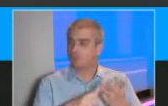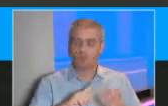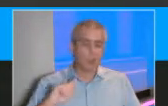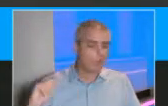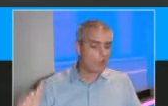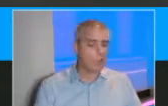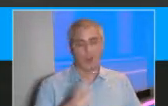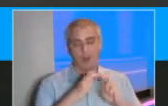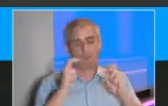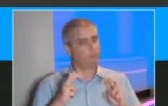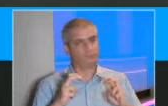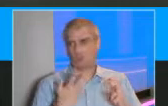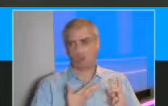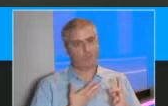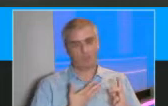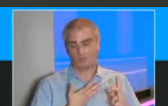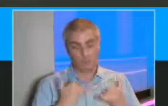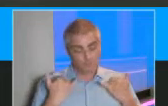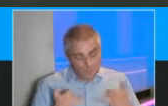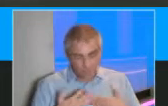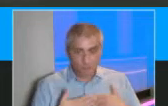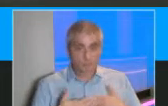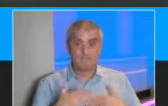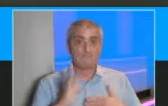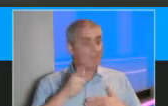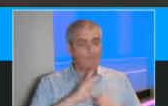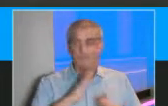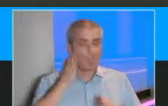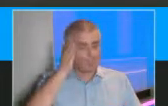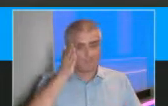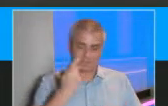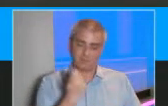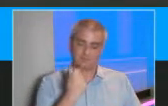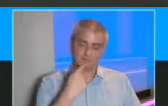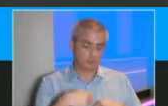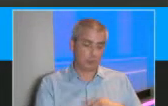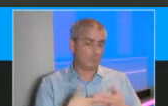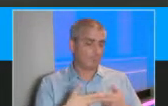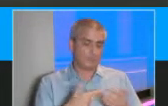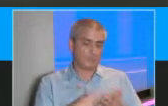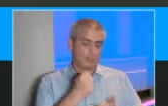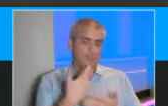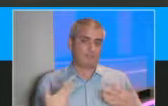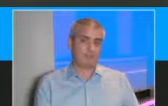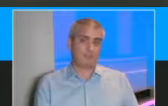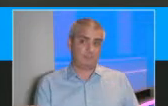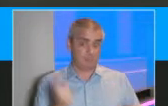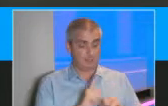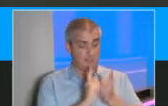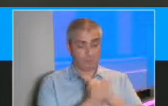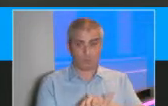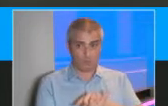כל העמותות לא מקבלות מרגע זה וגם ללא אופק את הכסף לשנה הקרובה, כי אין תקציב.